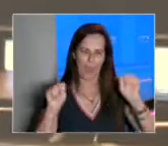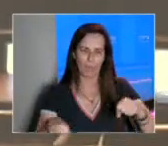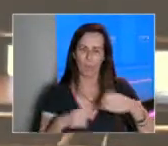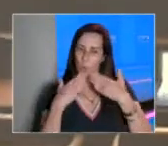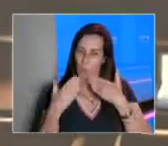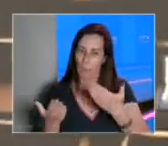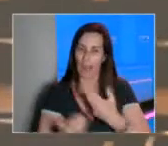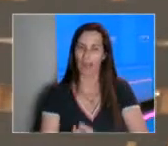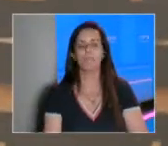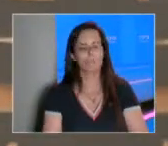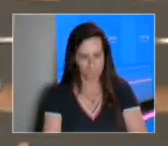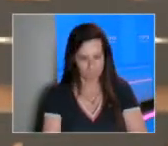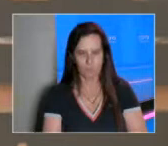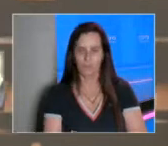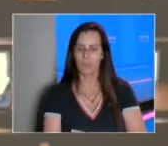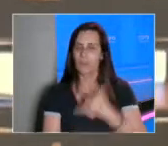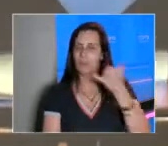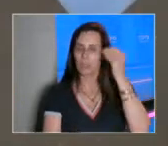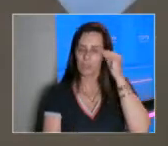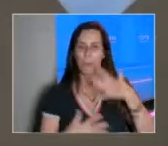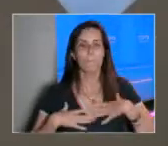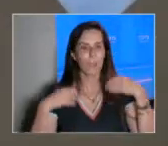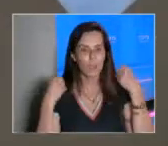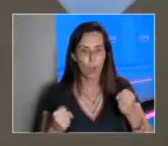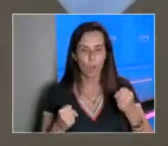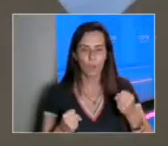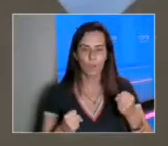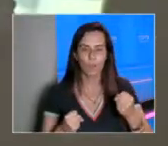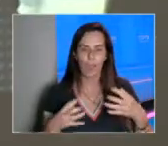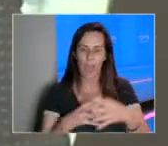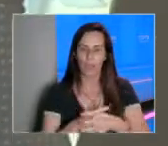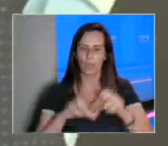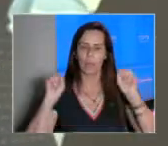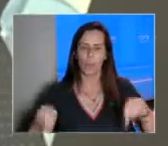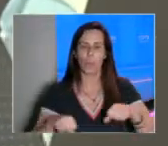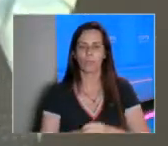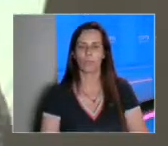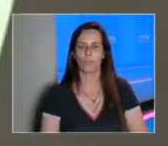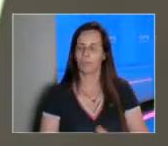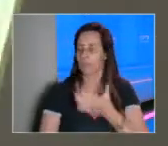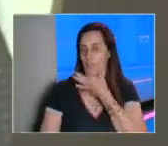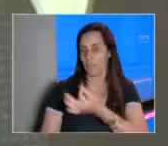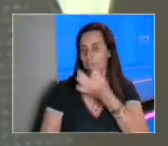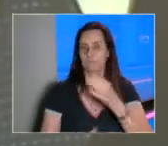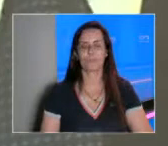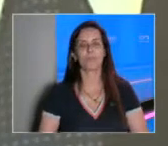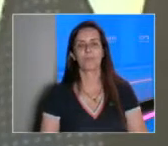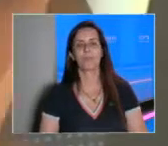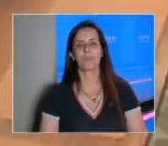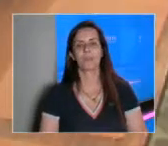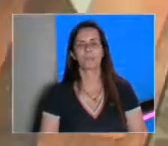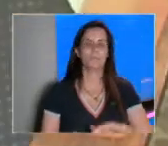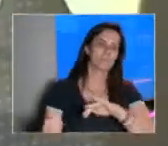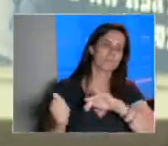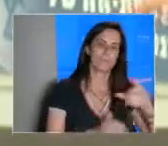הערב. כל טוב, ותמיד לזכור, בריאות, אחידות, ריבונות. יפה, סלוגן יפה.